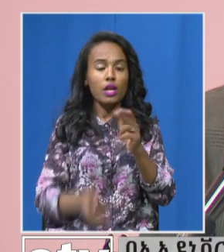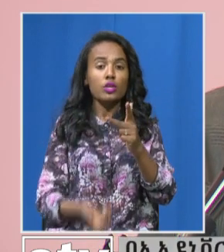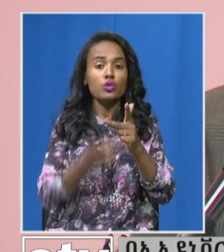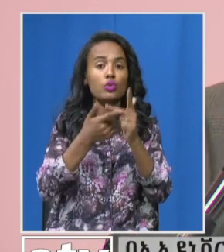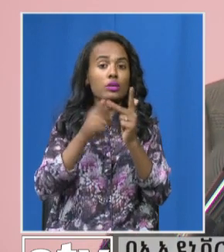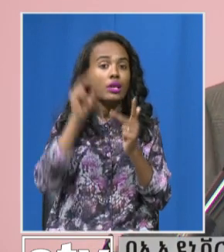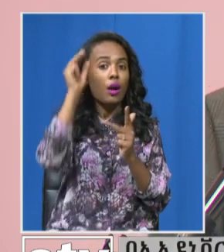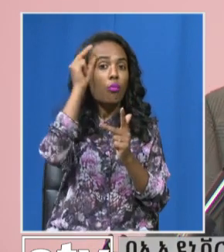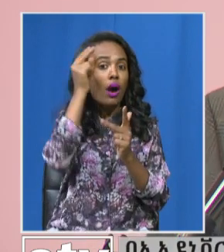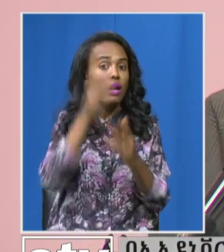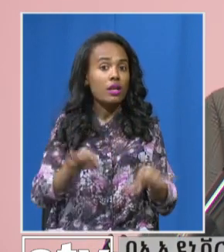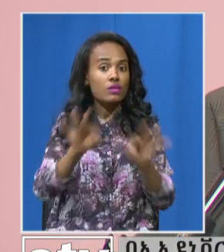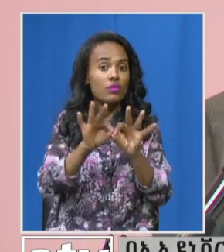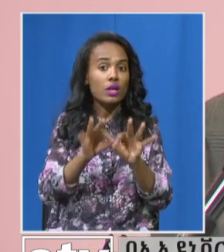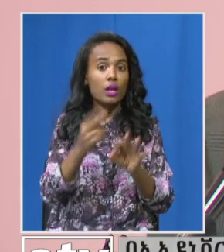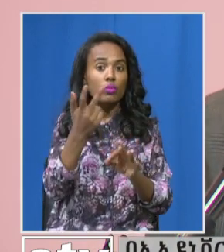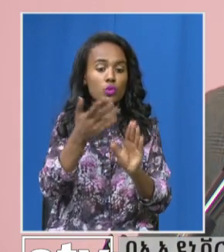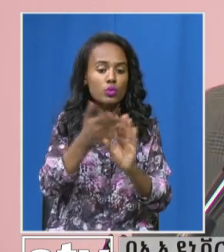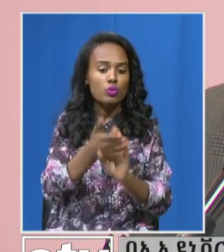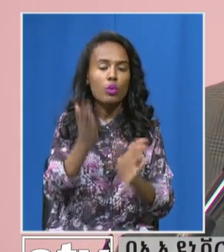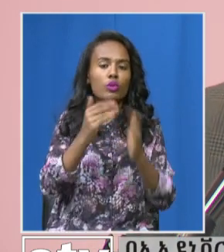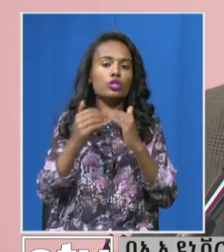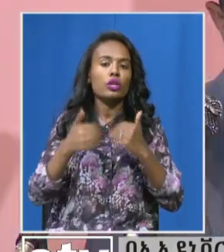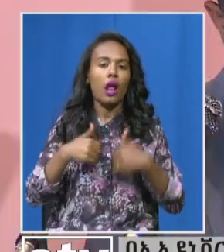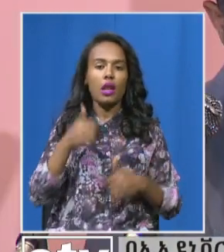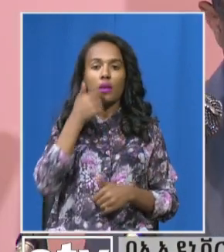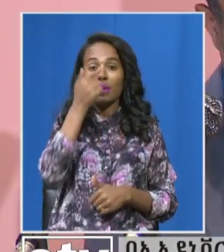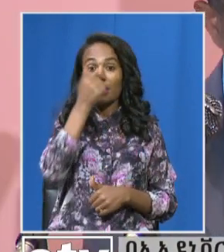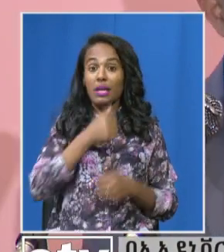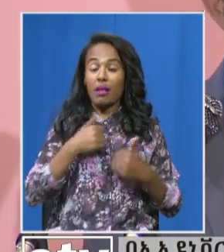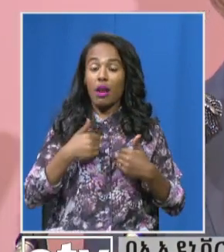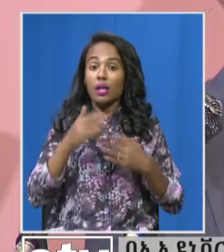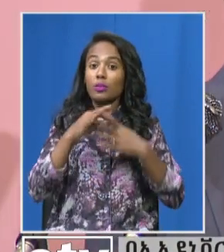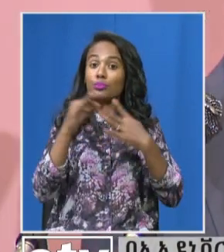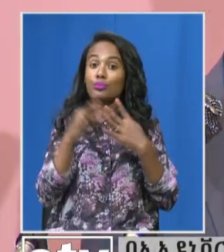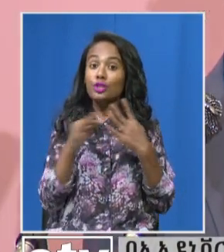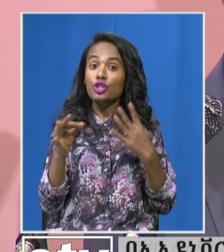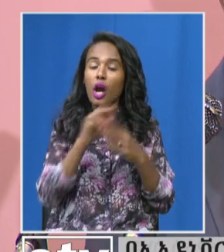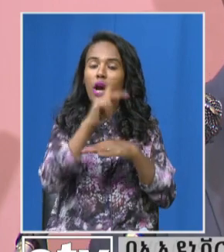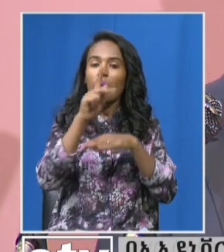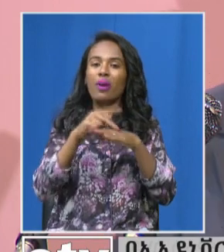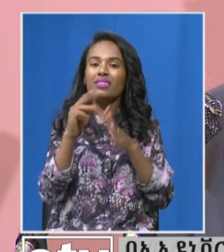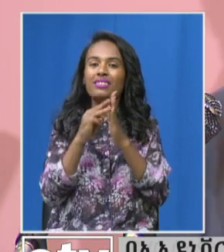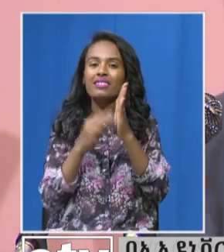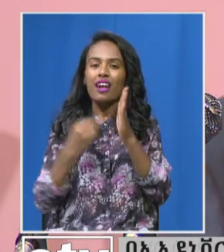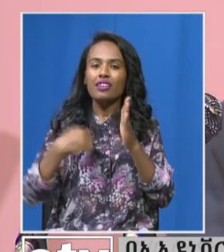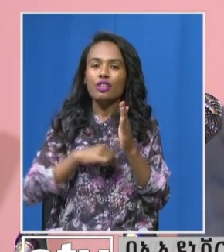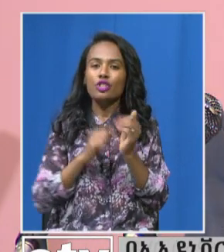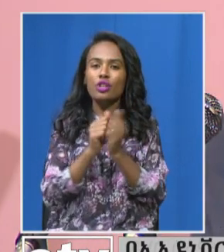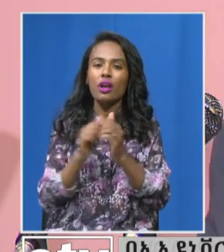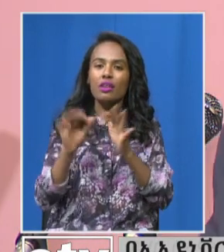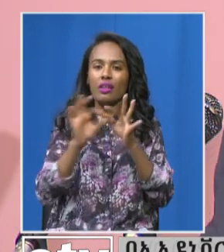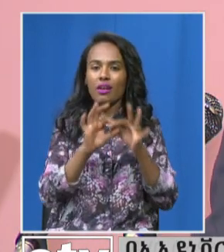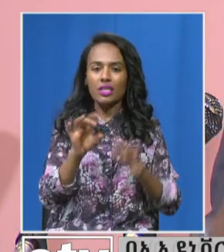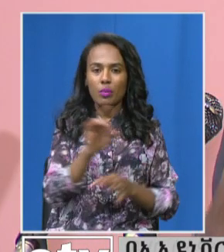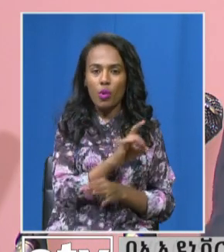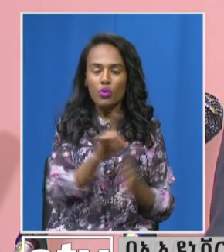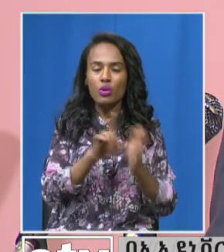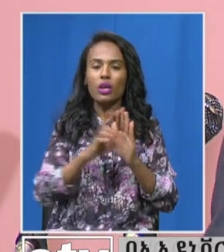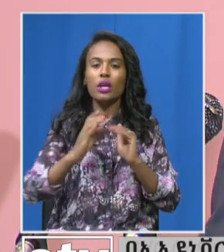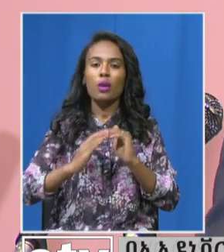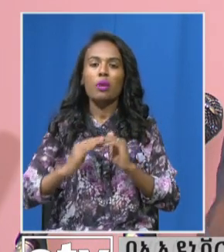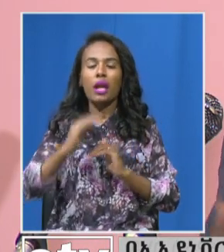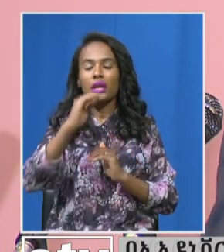ባህል ያስፈልጋል። በሶስቱም በኩል እኛ ችግር አለን የሚል እምነት አለኝ። ምርጫ ከፓርቲ ስርዓታችን ጋር የተያያዘ መሆኑን ከህግ